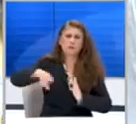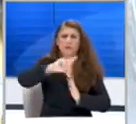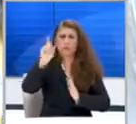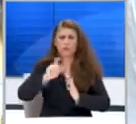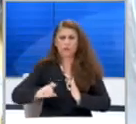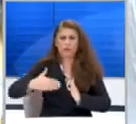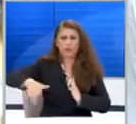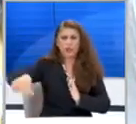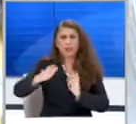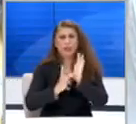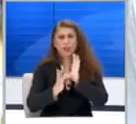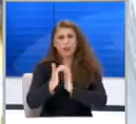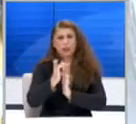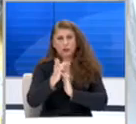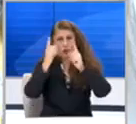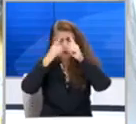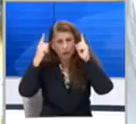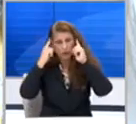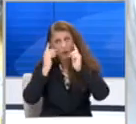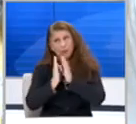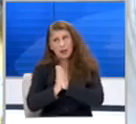το Θεό παραθώμεθα.